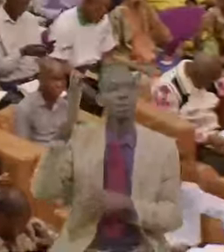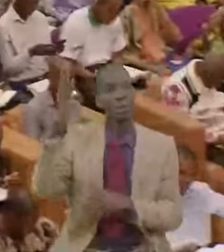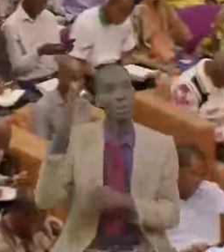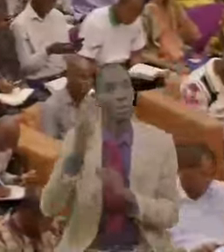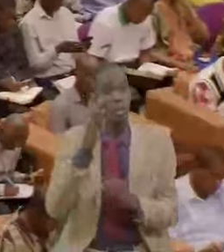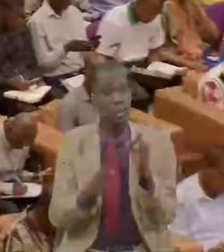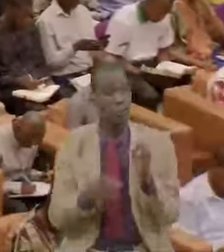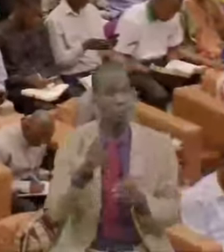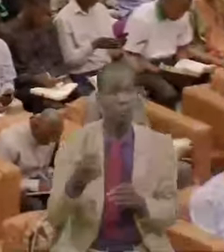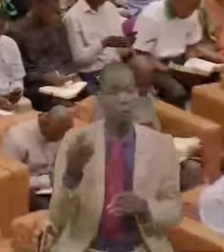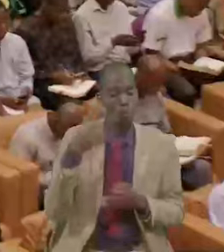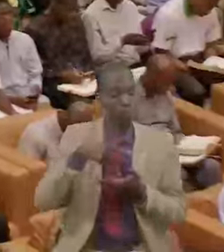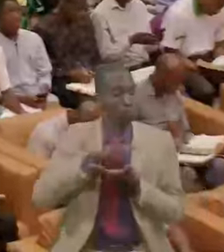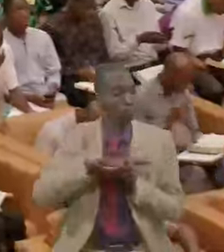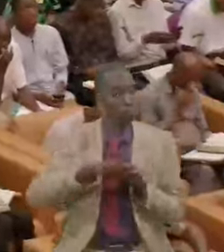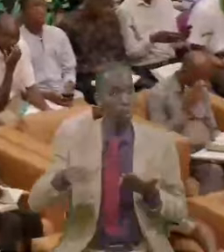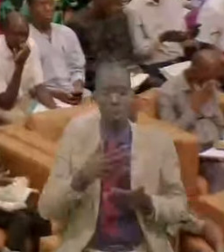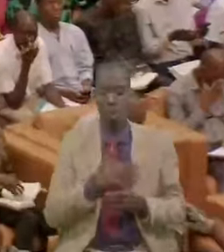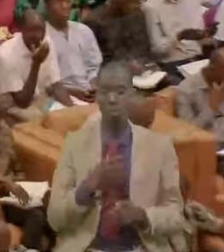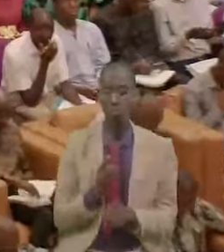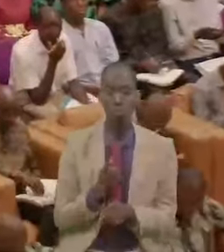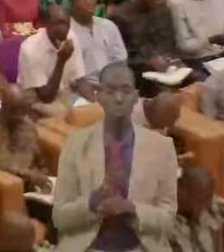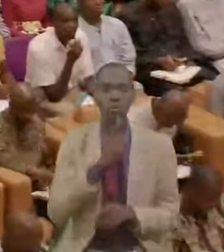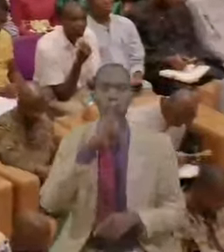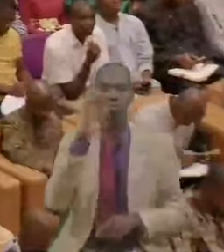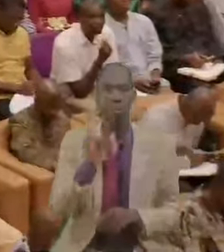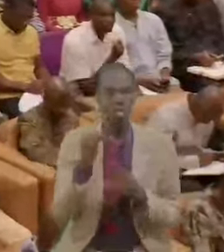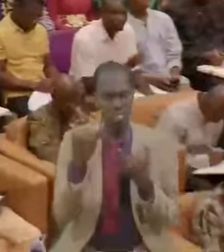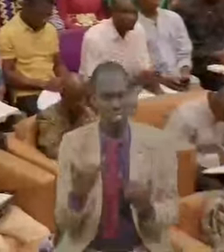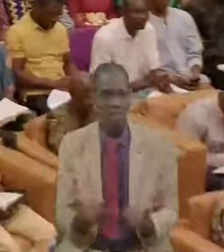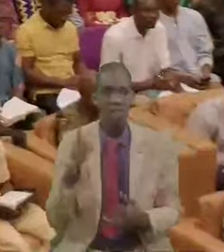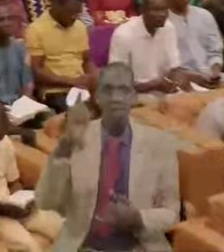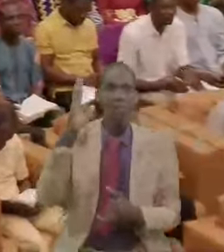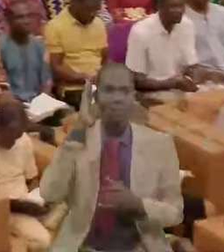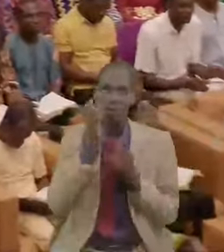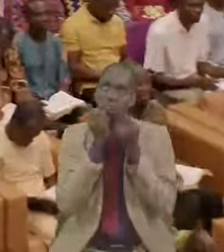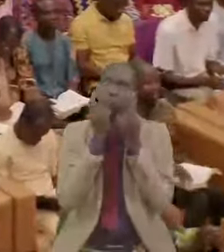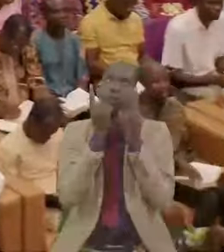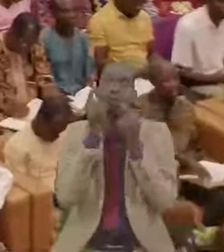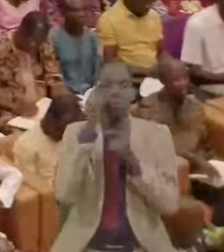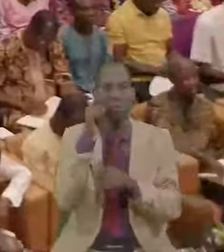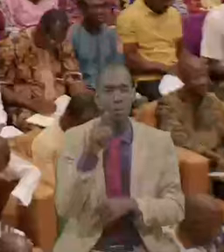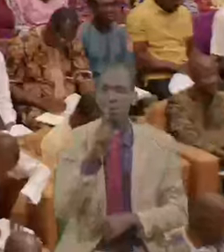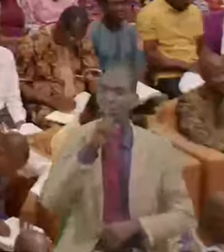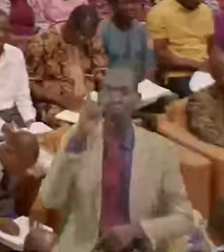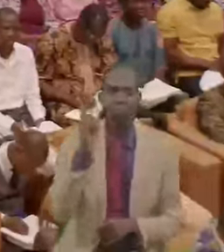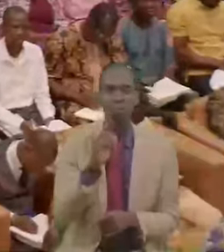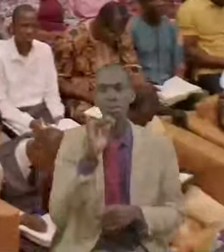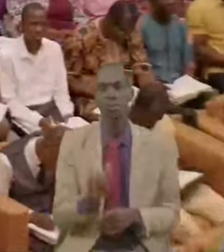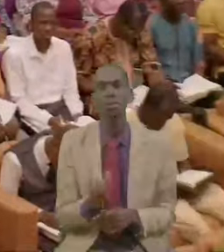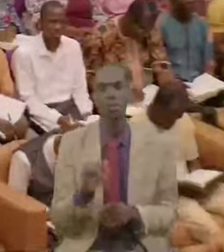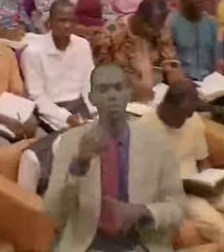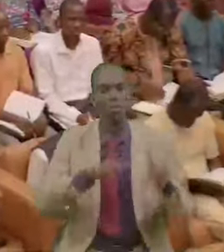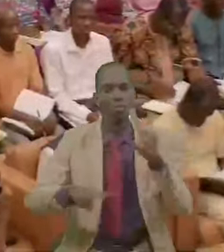Si tu es juste et droit, certainement, alors il veillera sur toi. Certainement.